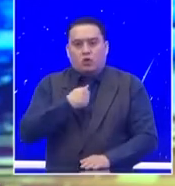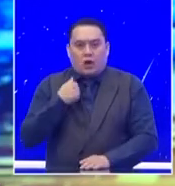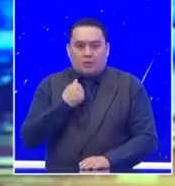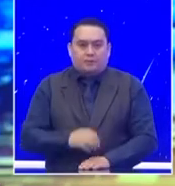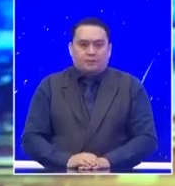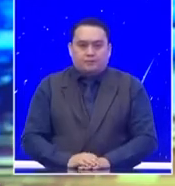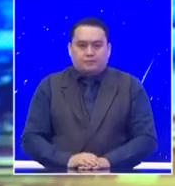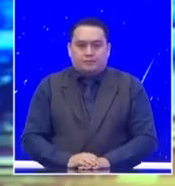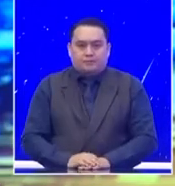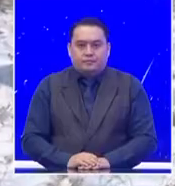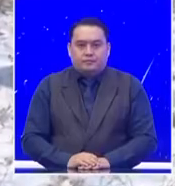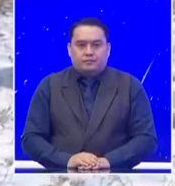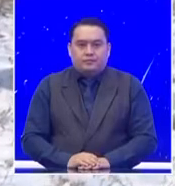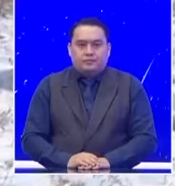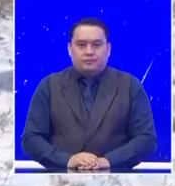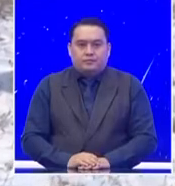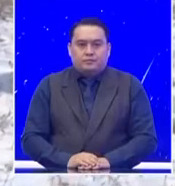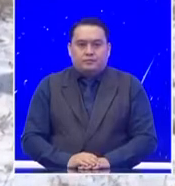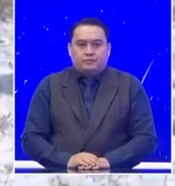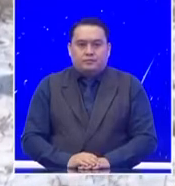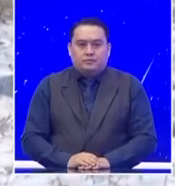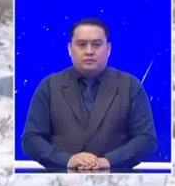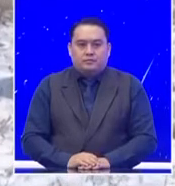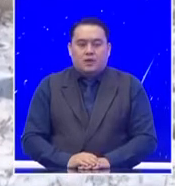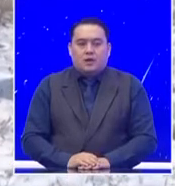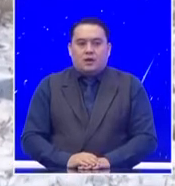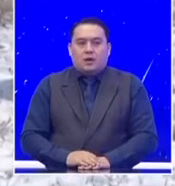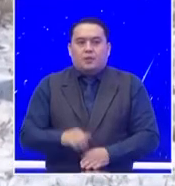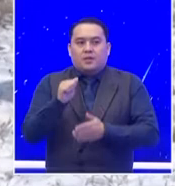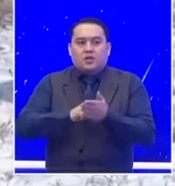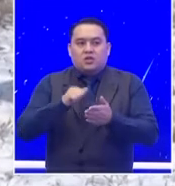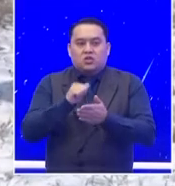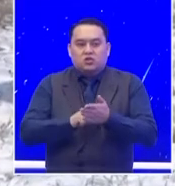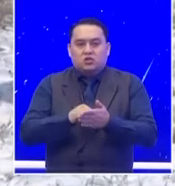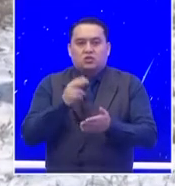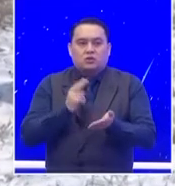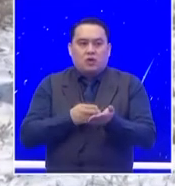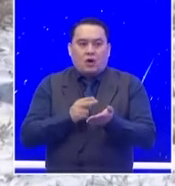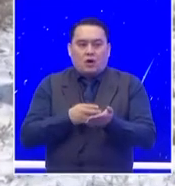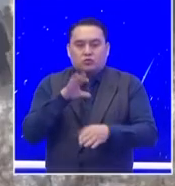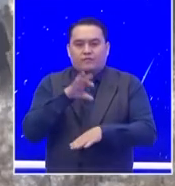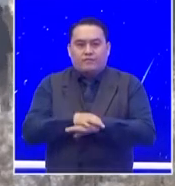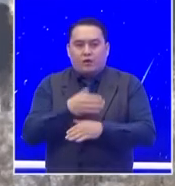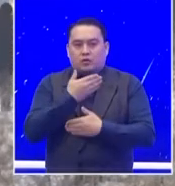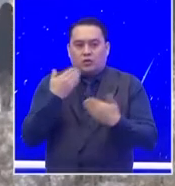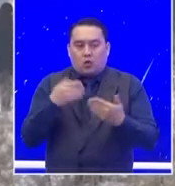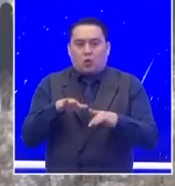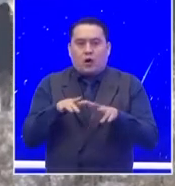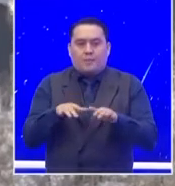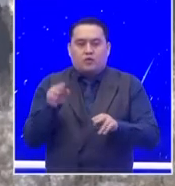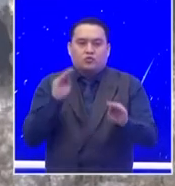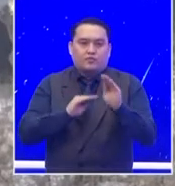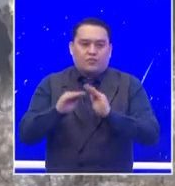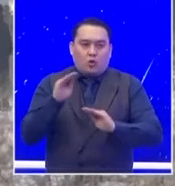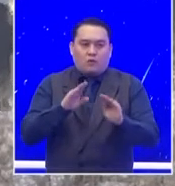года. О том, что спутный след как причина падения самолета не подтвердилась, стало ясно из компьютерного моделирования